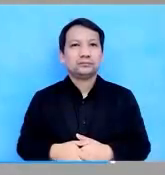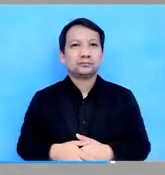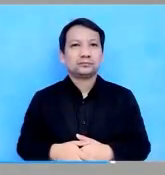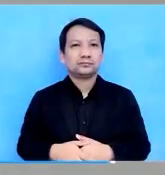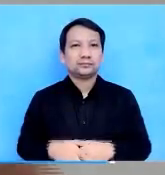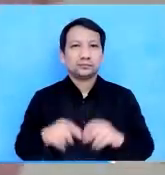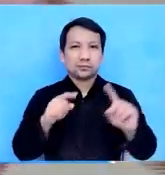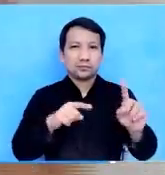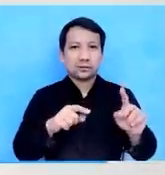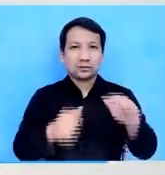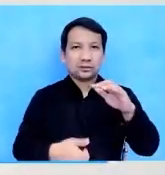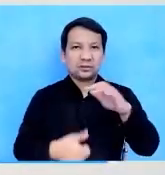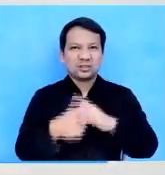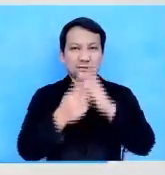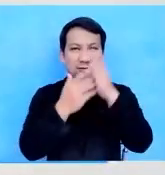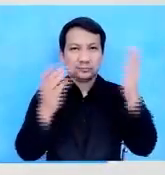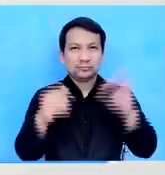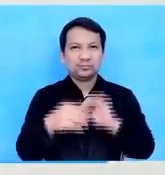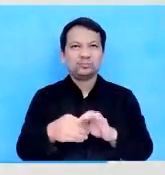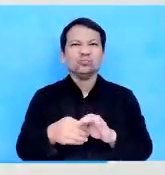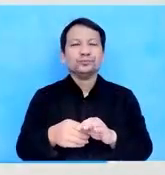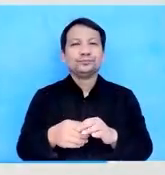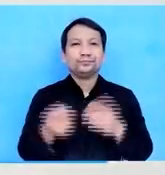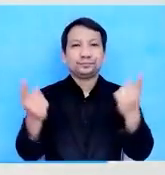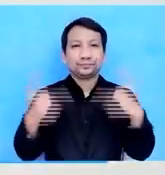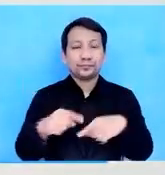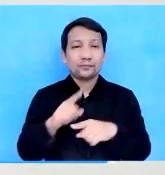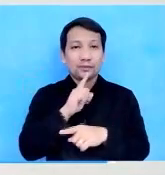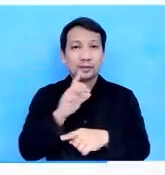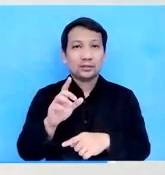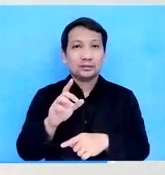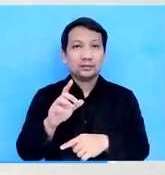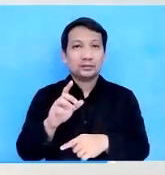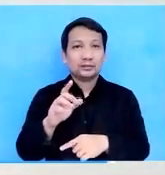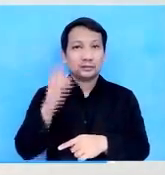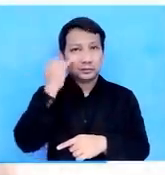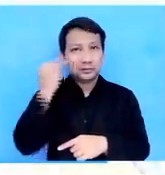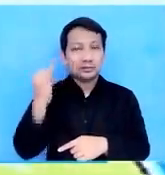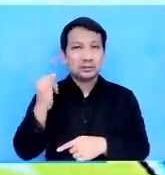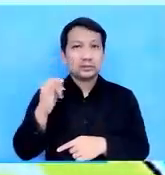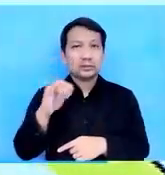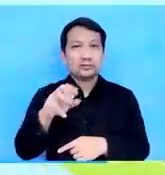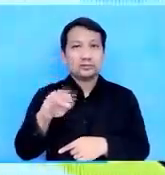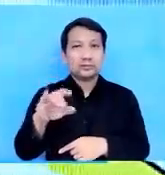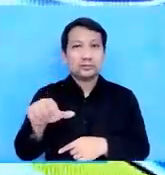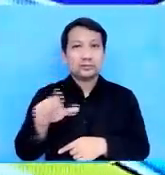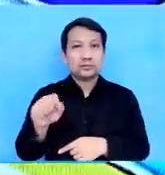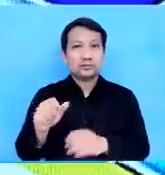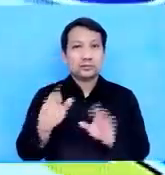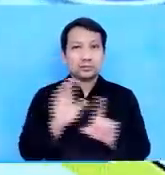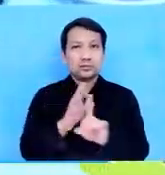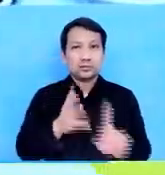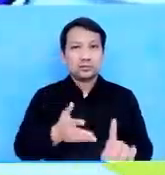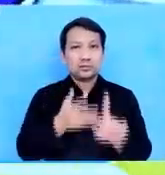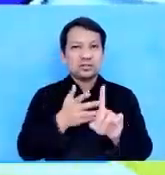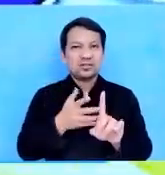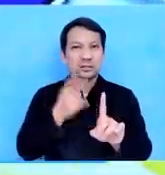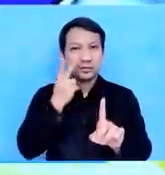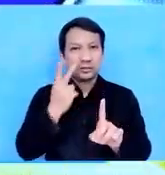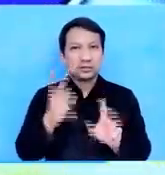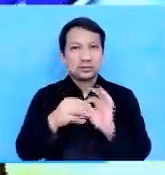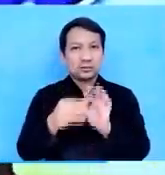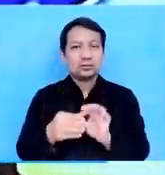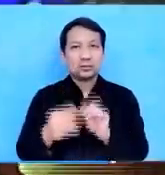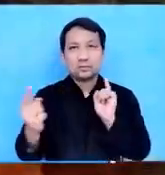Isa pang revelation! Natupad na ang pangarap ni Imagination host Ma Salvador na makilala at makita ang